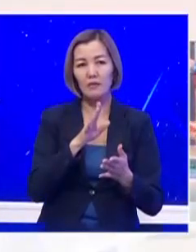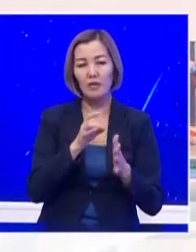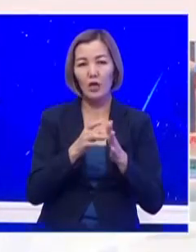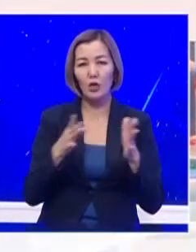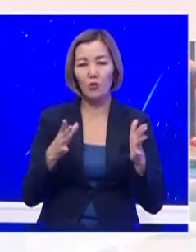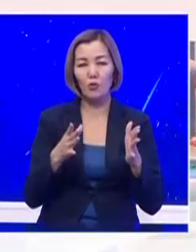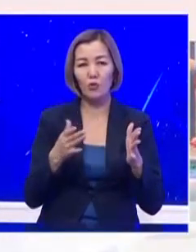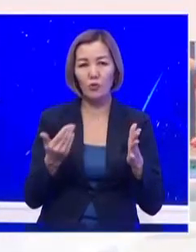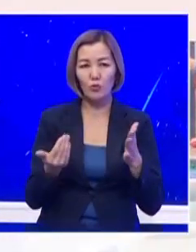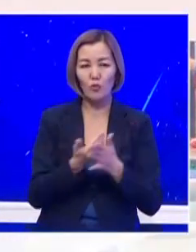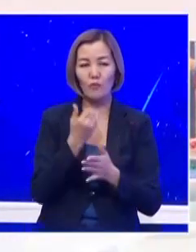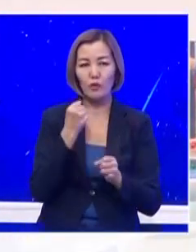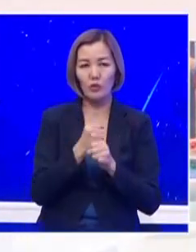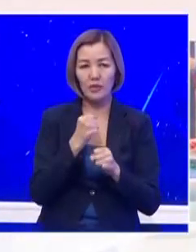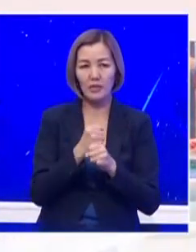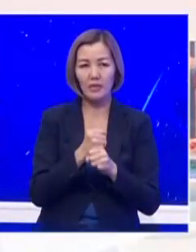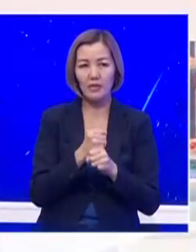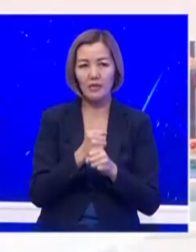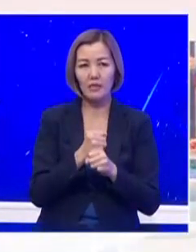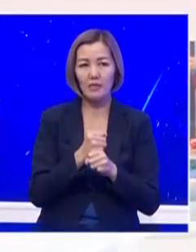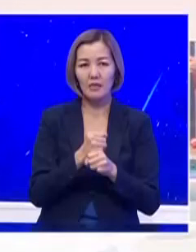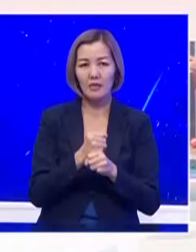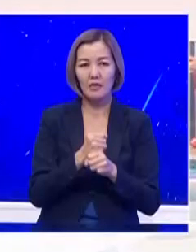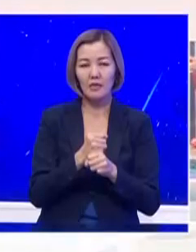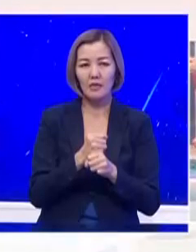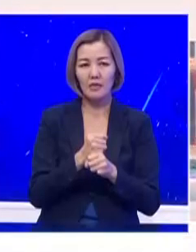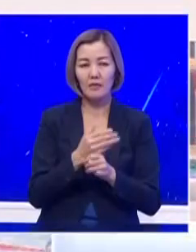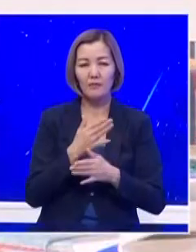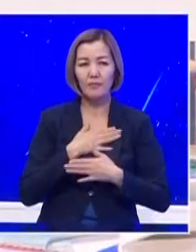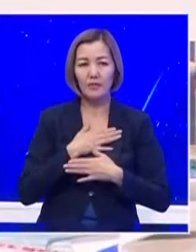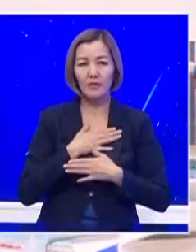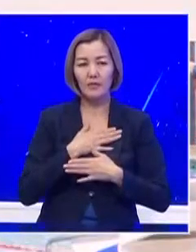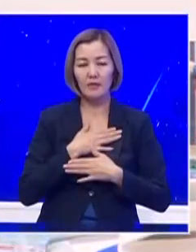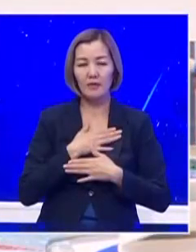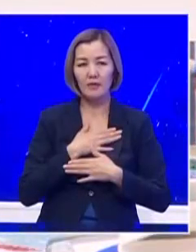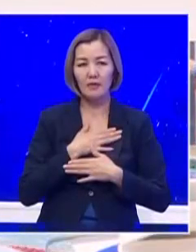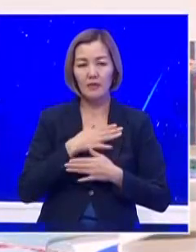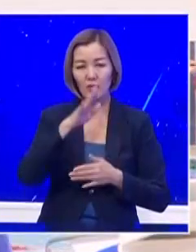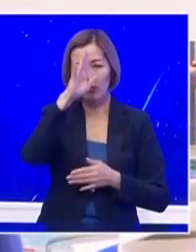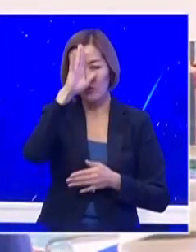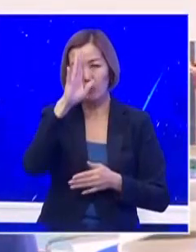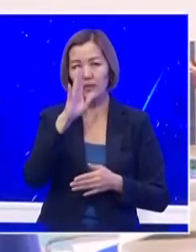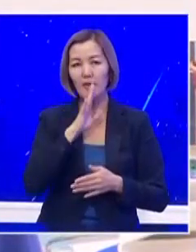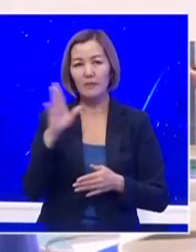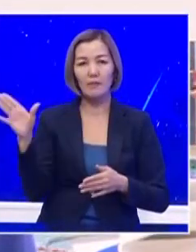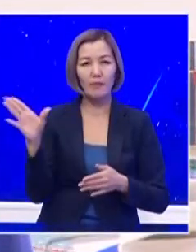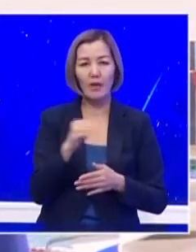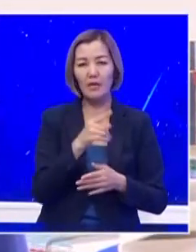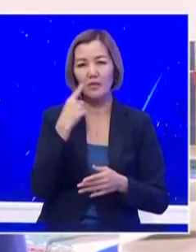орнатуда. Өздерінің айтуы бойынша. Біздің балаларда енді барлығы деп